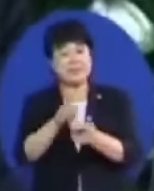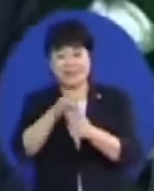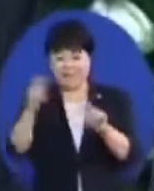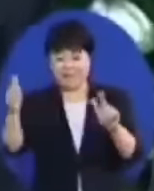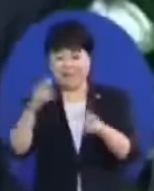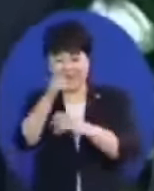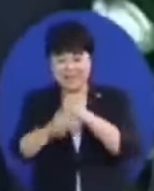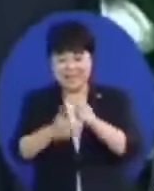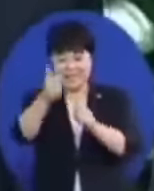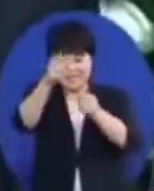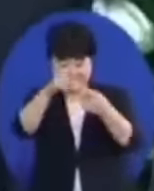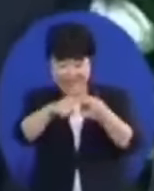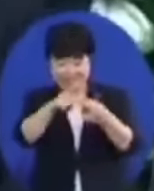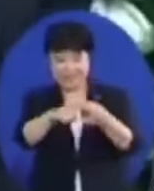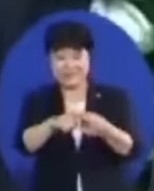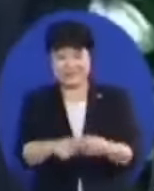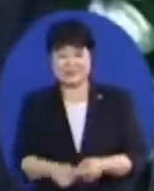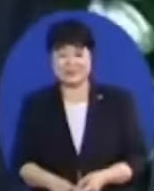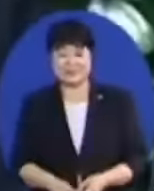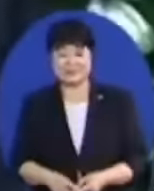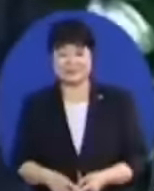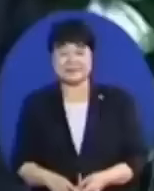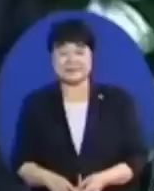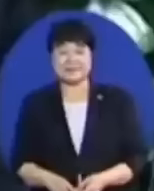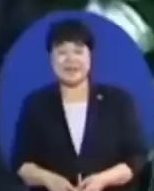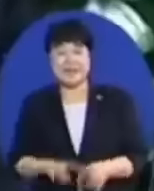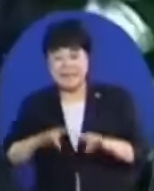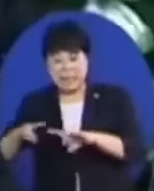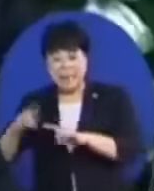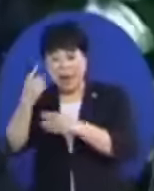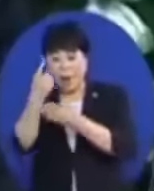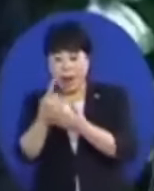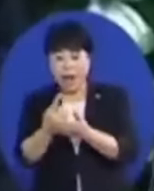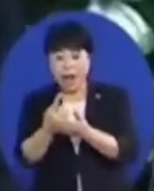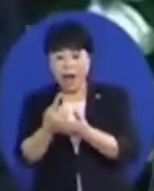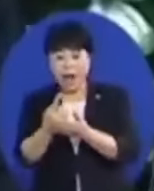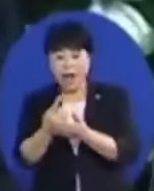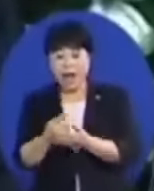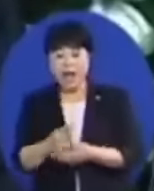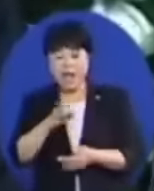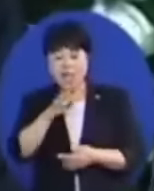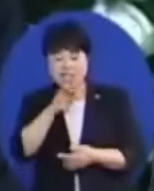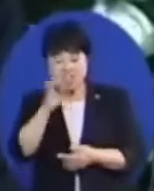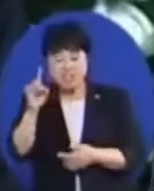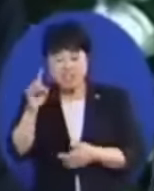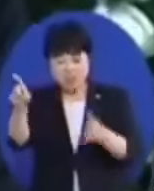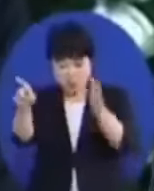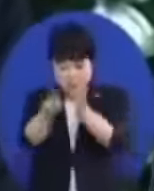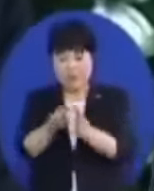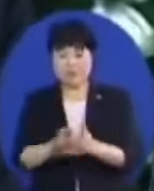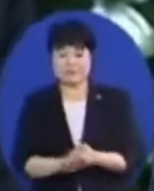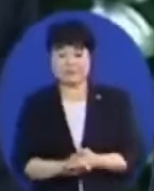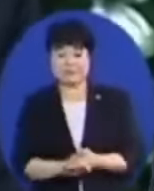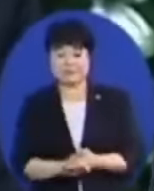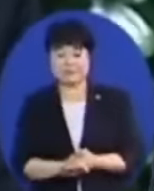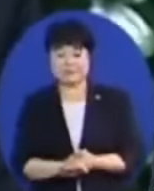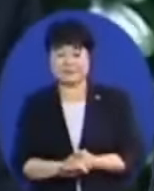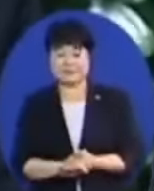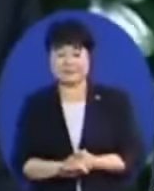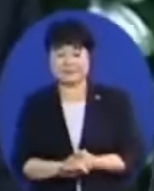아닙니다. 하나님에 대한 절대적인 믿음, 레마가 오면은 절대적으로 믿게 되는 것입니다.